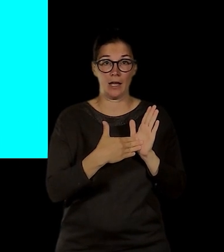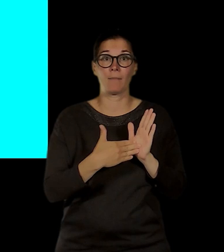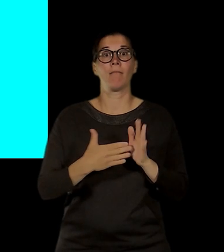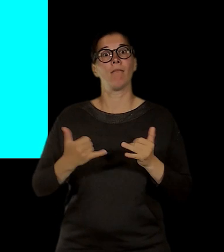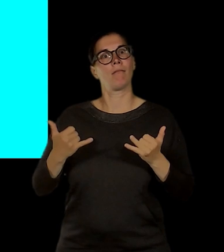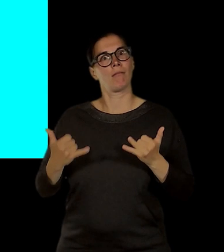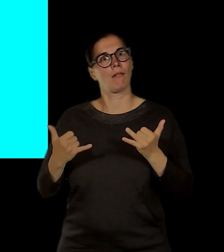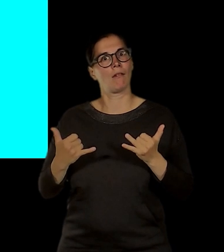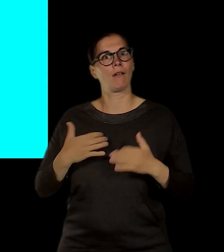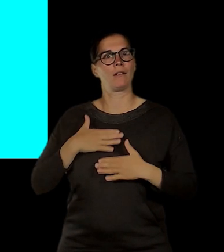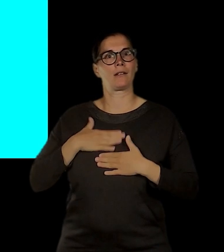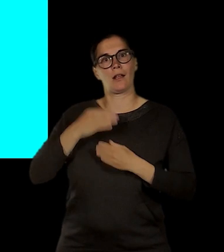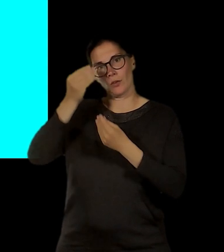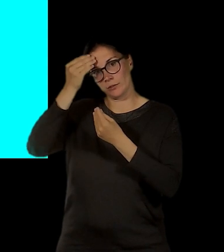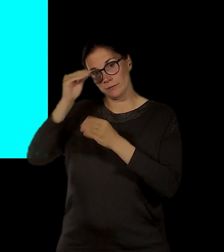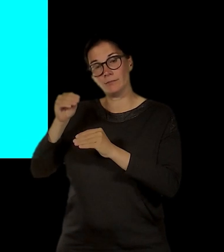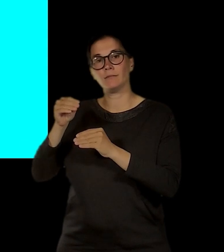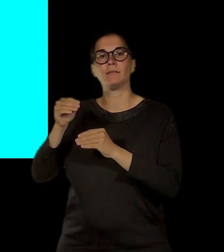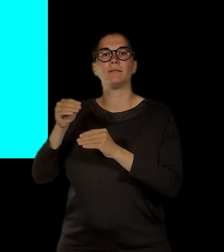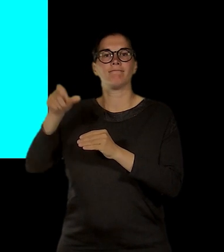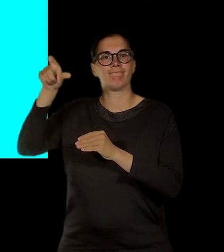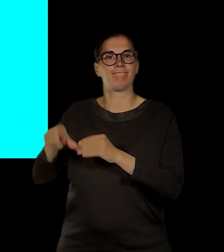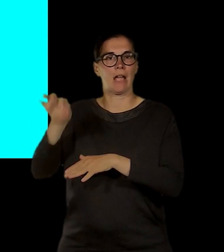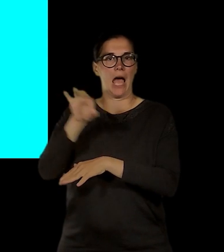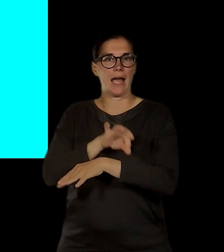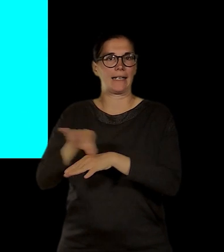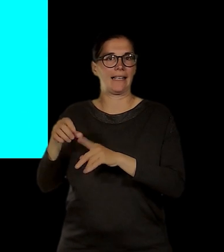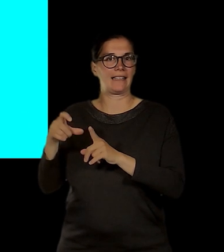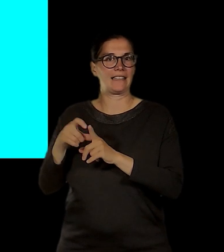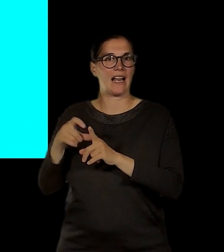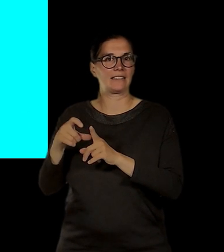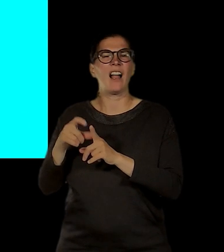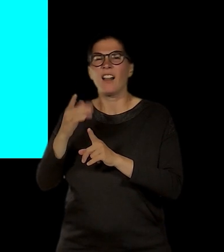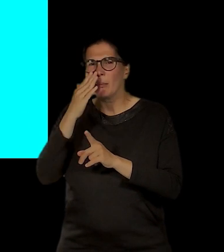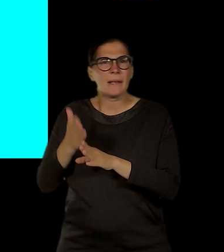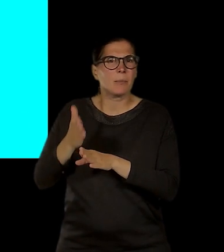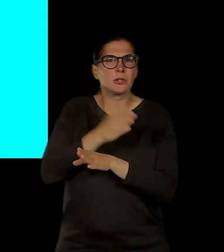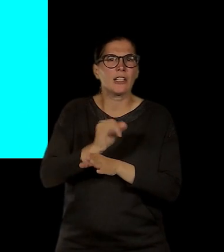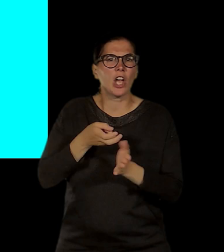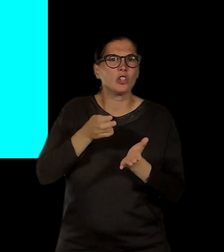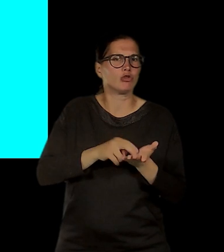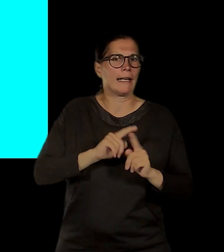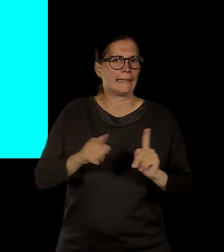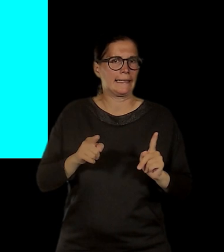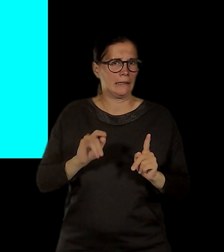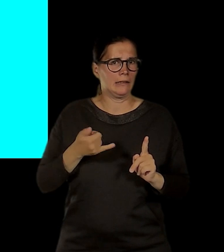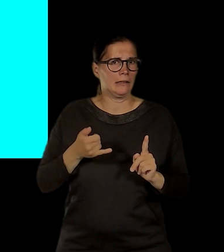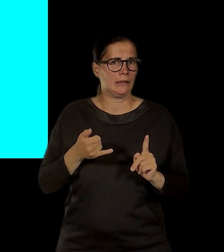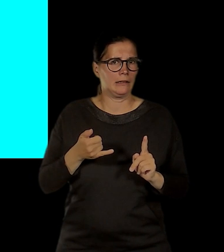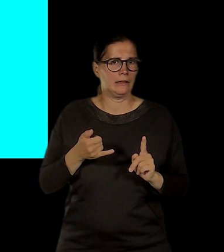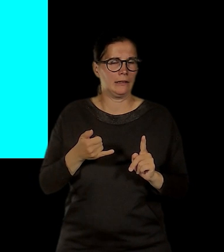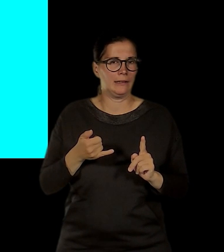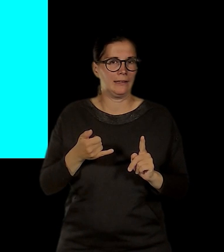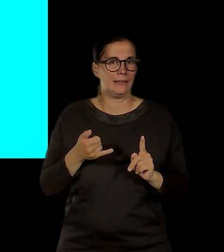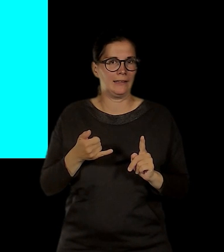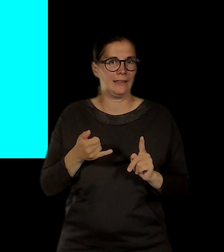pana architekta Draslera přivítat, ale myslím, že ještě před ním bude Kuba Hendrich, ne? Tak.